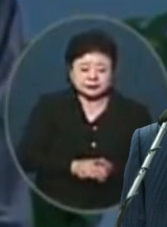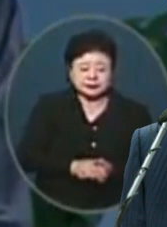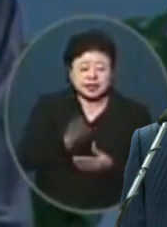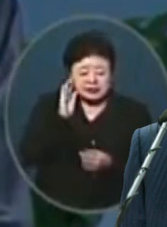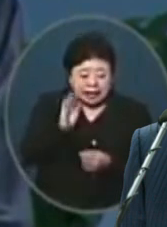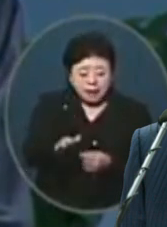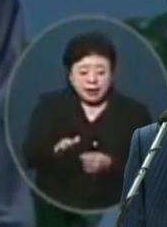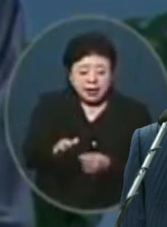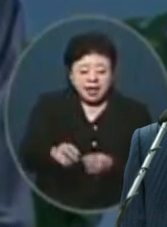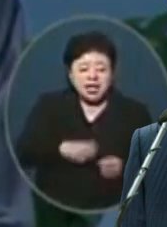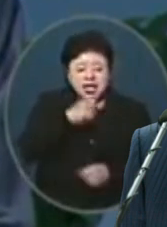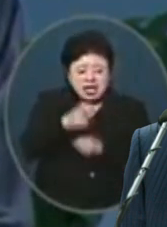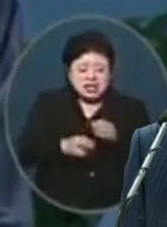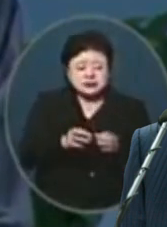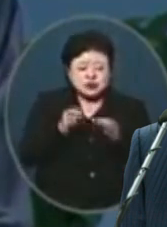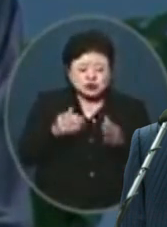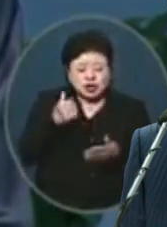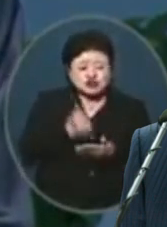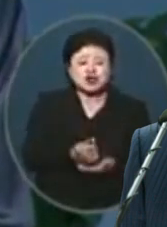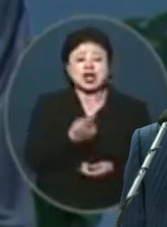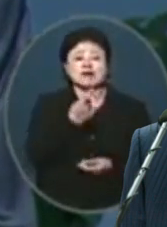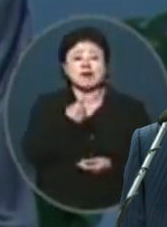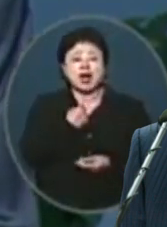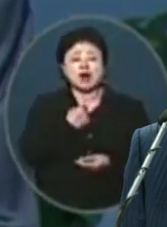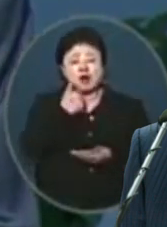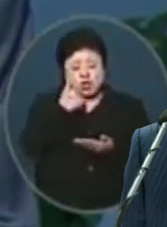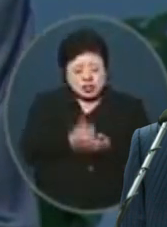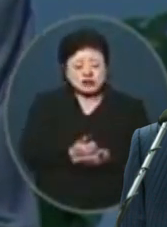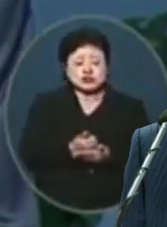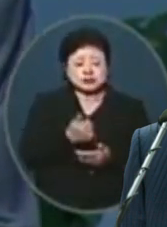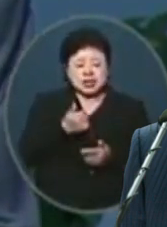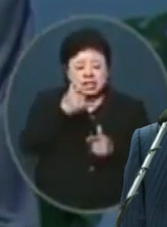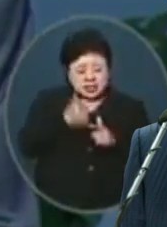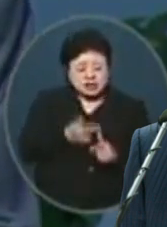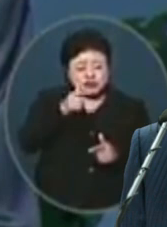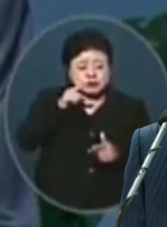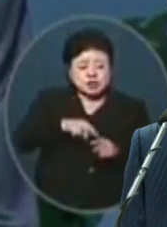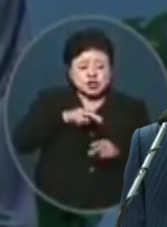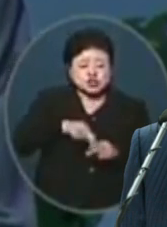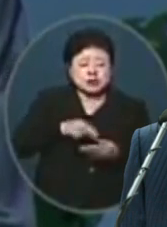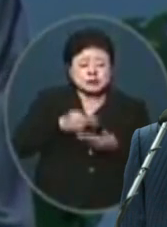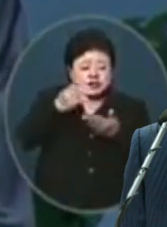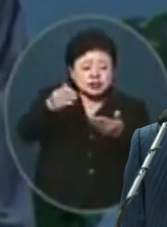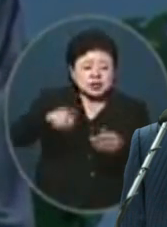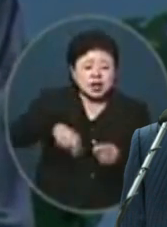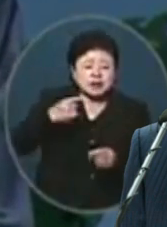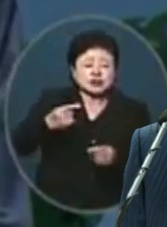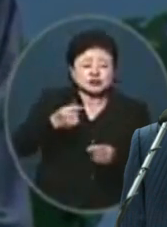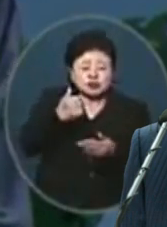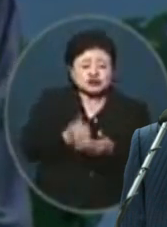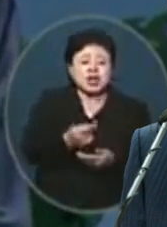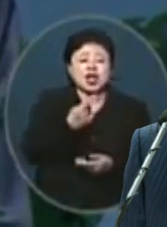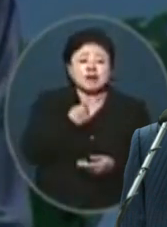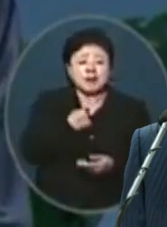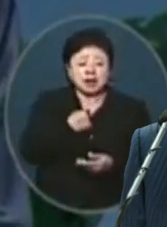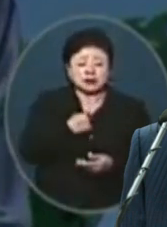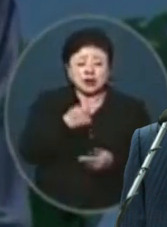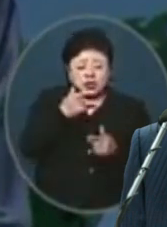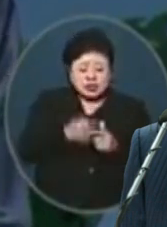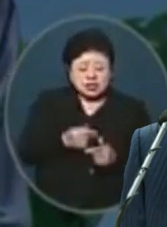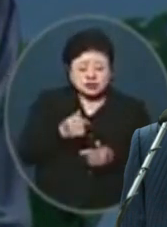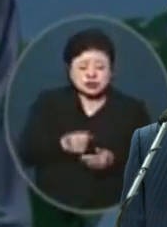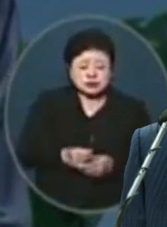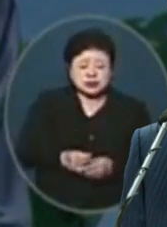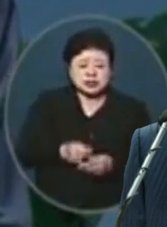그 다음 20년 동안 지을 죄도 예수님이 제물이 되시고 100년 동안 지을 죄도